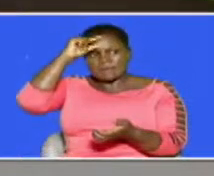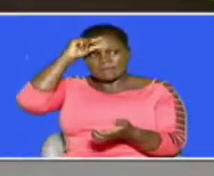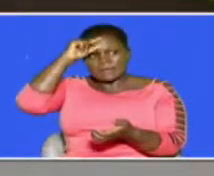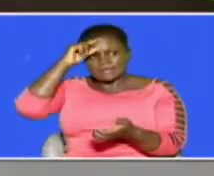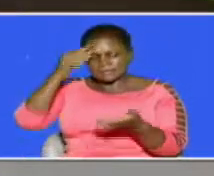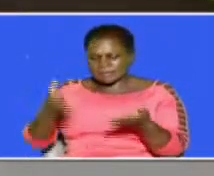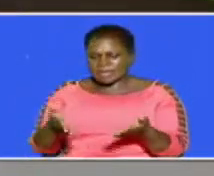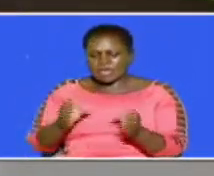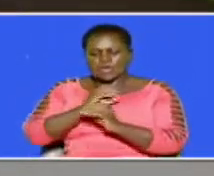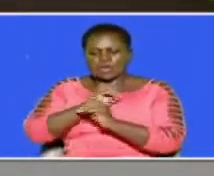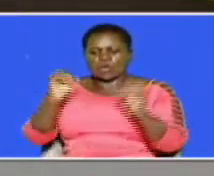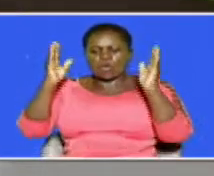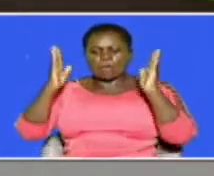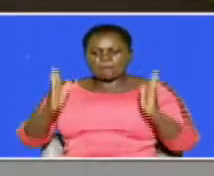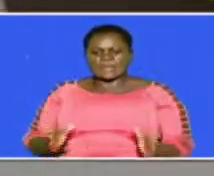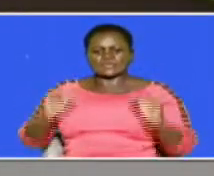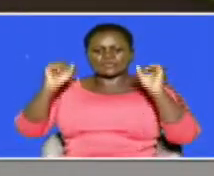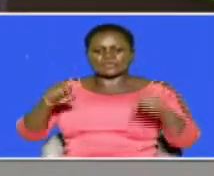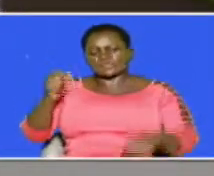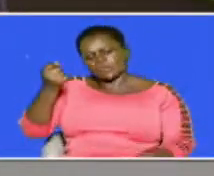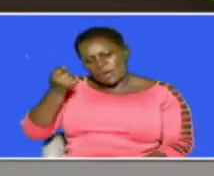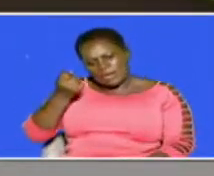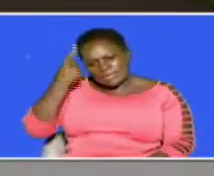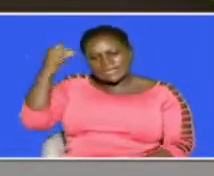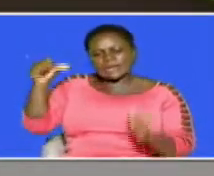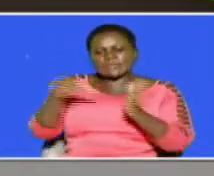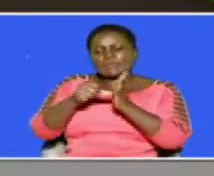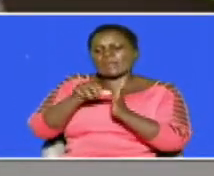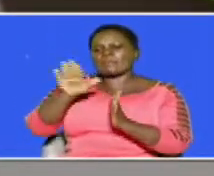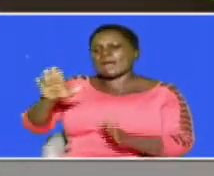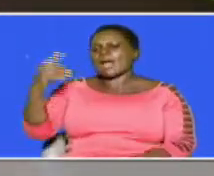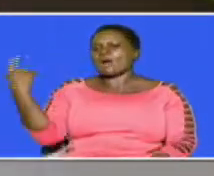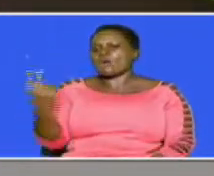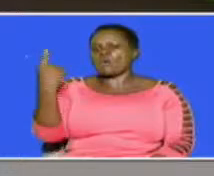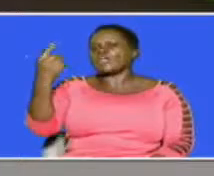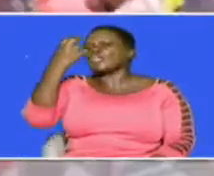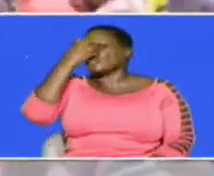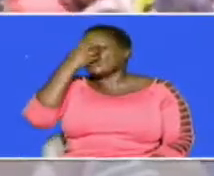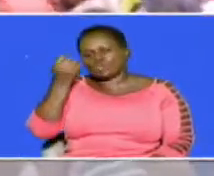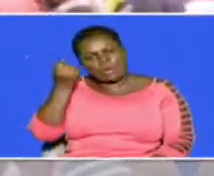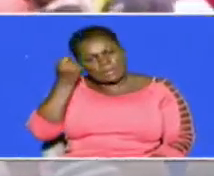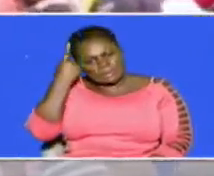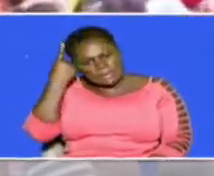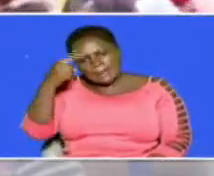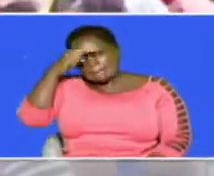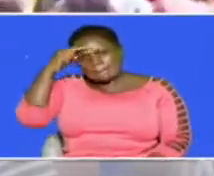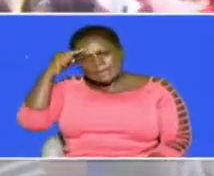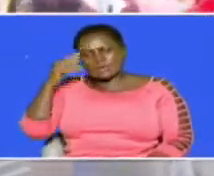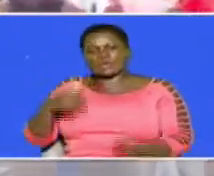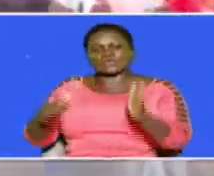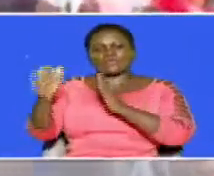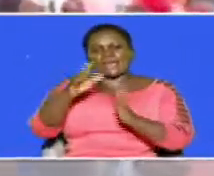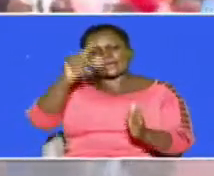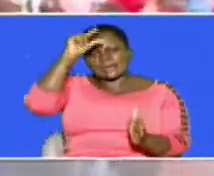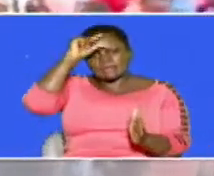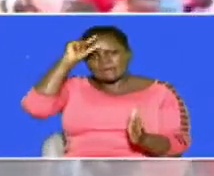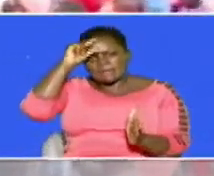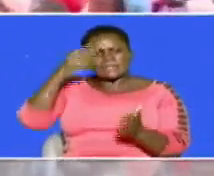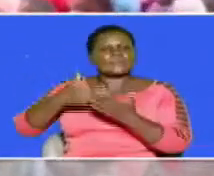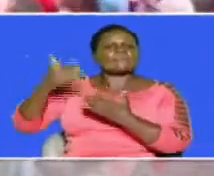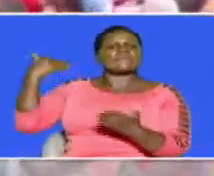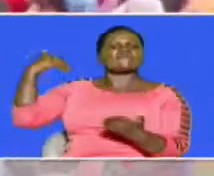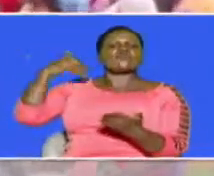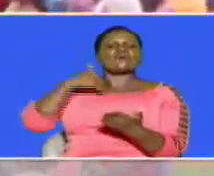yenu. Hakuna mtu anaweza kuelewa mashida yenu ya leo kama William Ruto. Kwa sababu mpangilio ile serikali ambayo